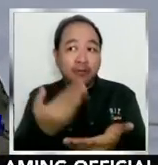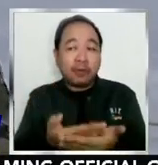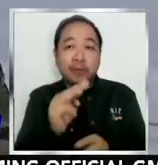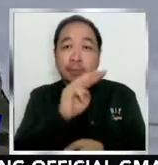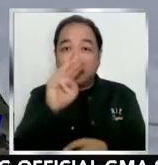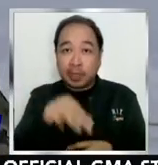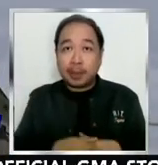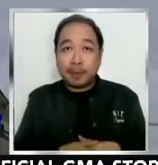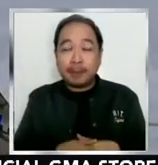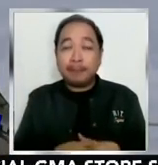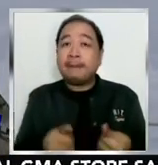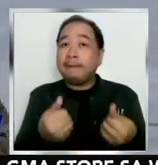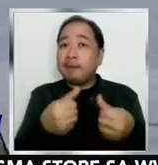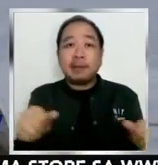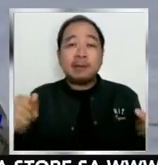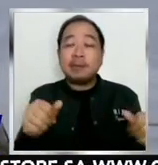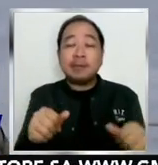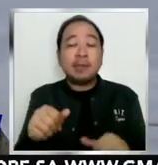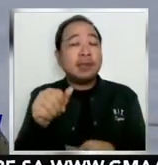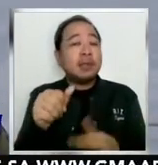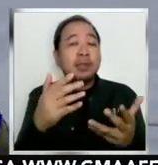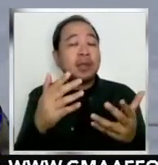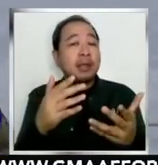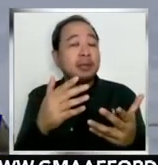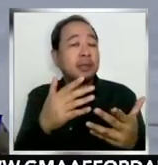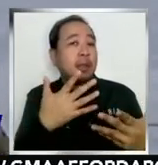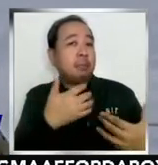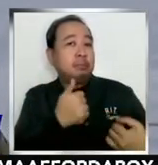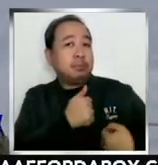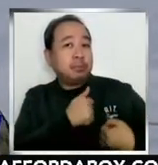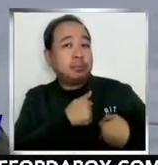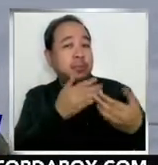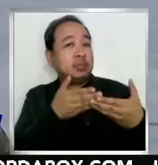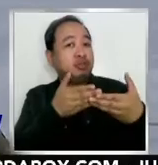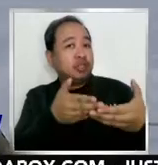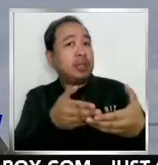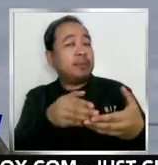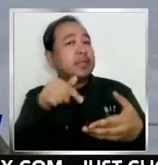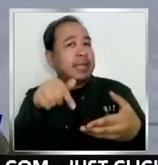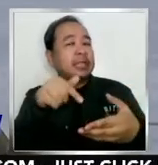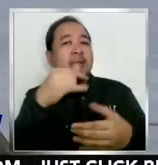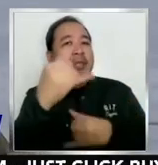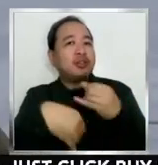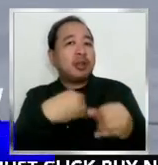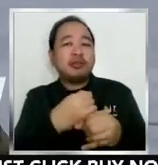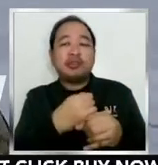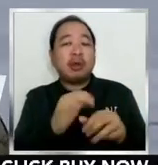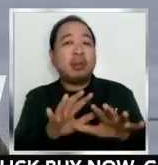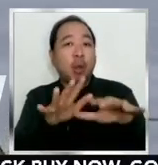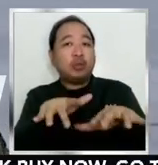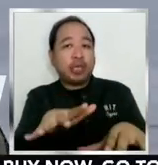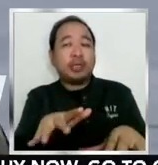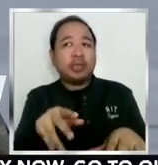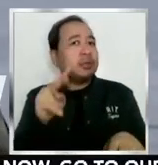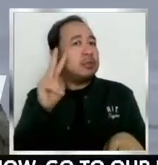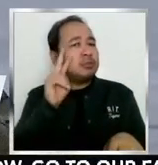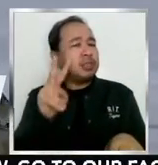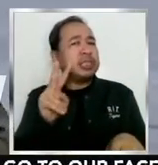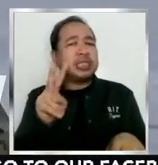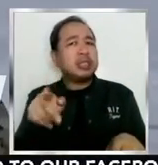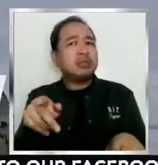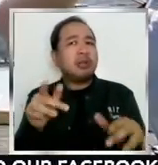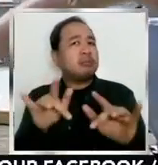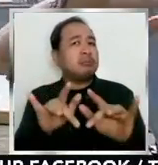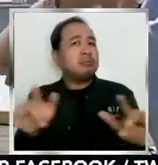are free to operate anywhere in international waters. And we do that so the waters can remain free for all